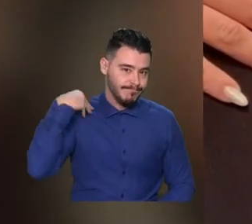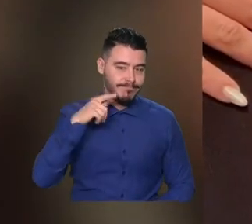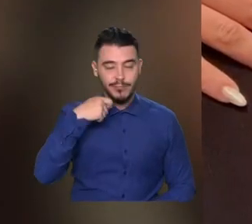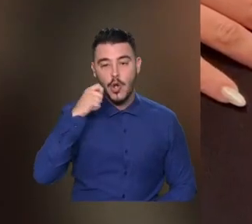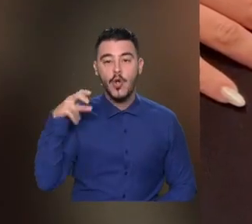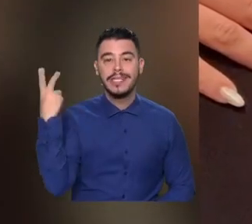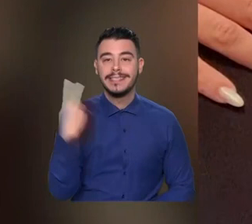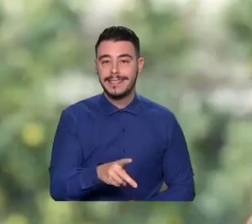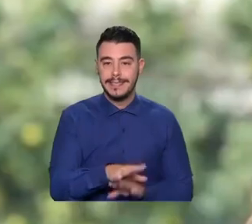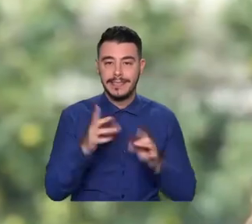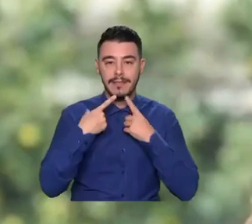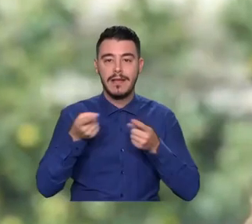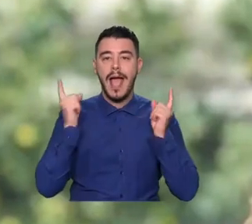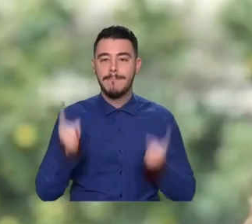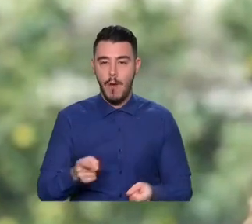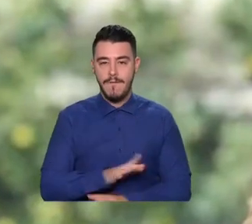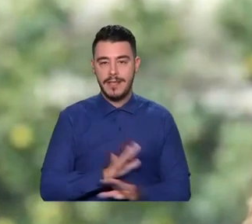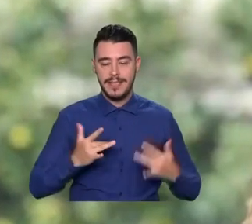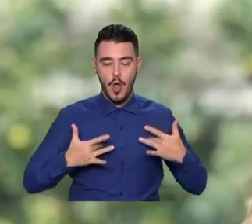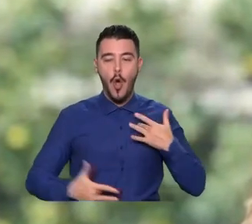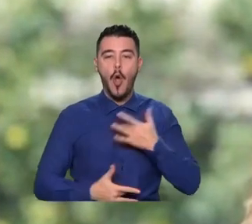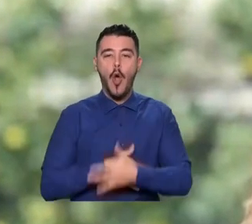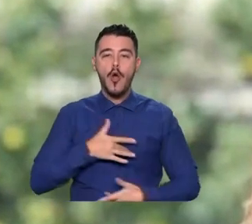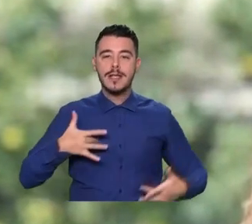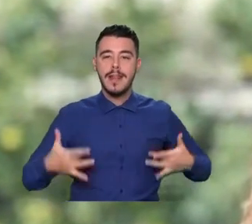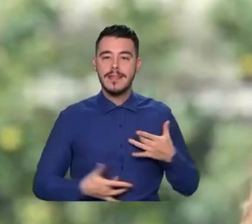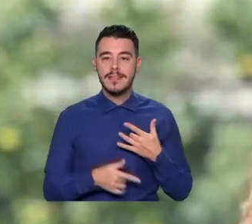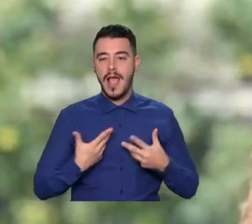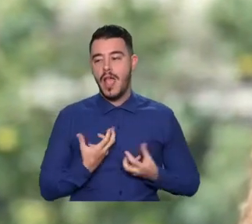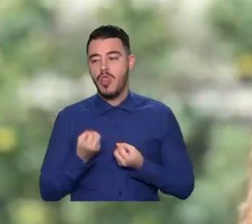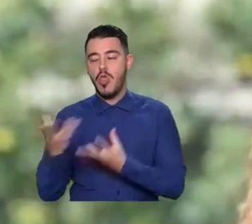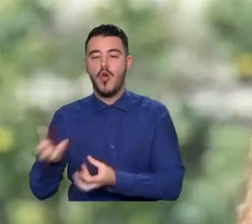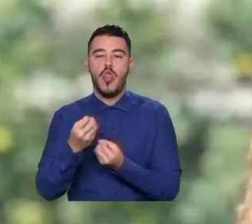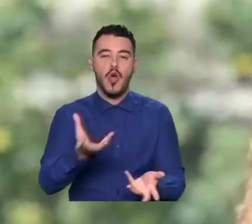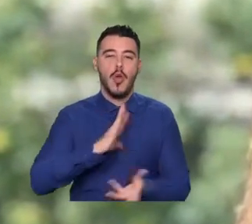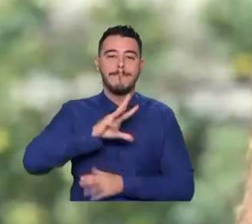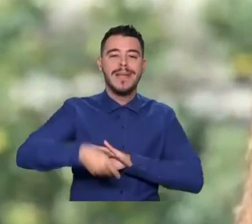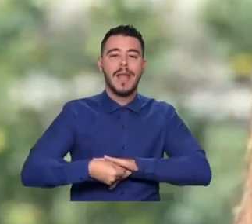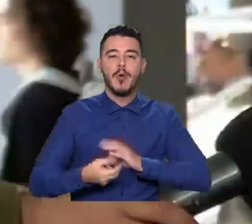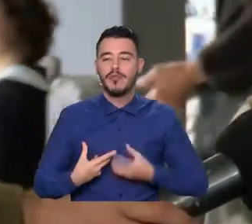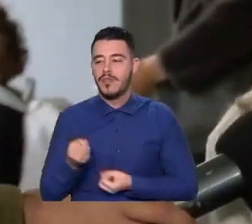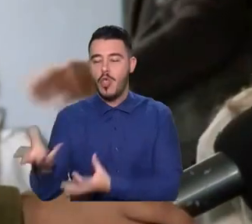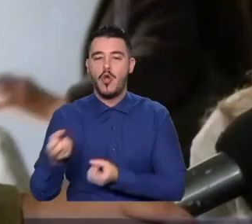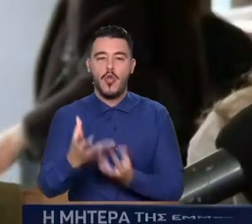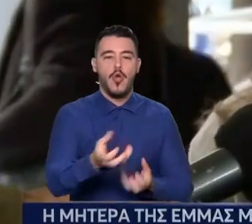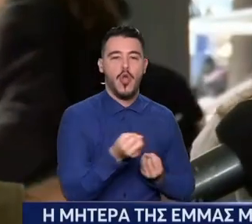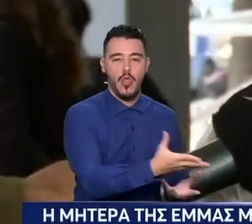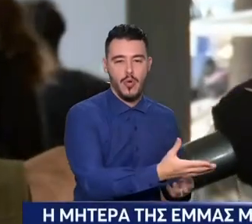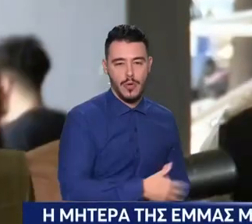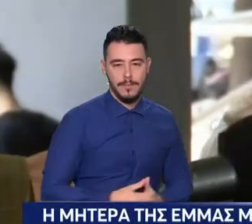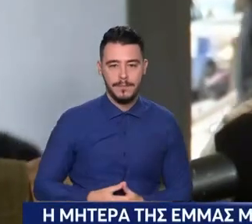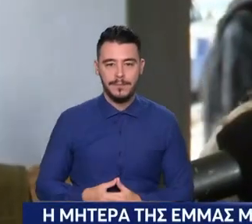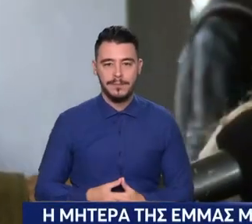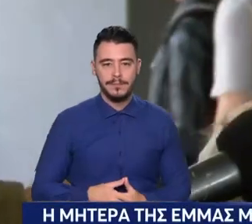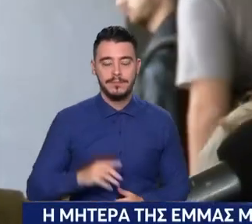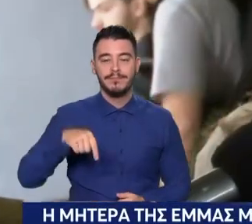το μεγαλείο της ψυχής τους, δόρισαν τα όργανα της κόρης τους και έσωσαν το επόμενο διάστημα ασθενείς που κινδύνευαν. Σήμερα, όπως είπαμε,